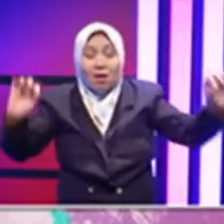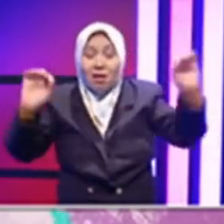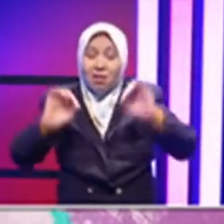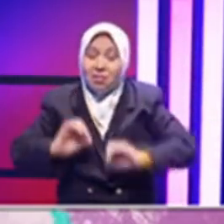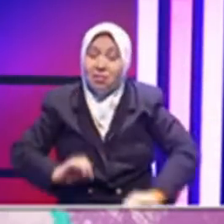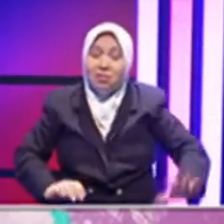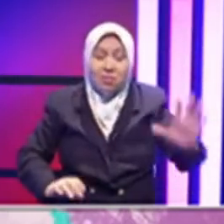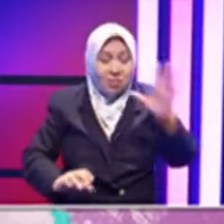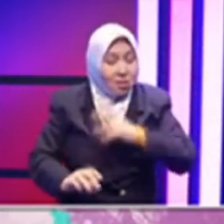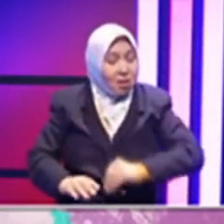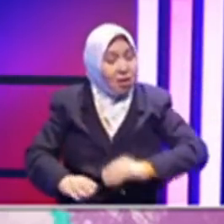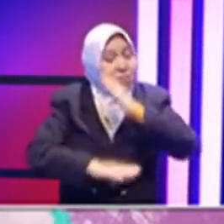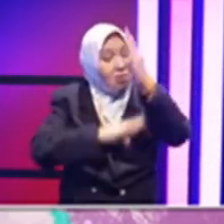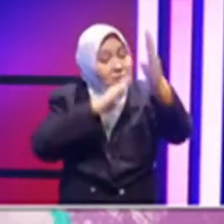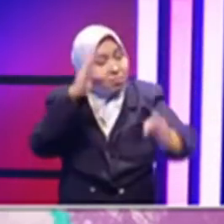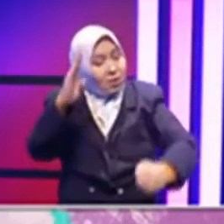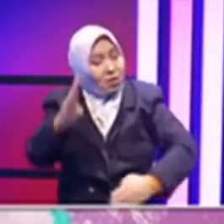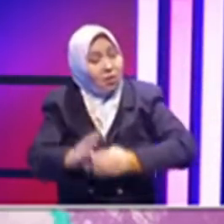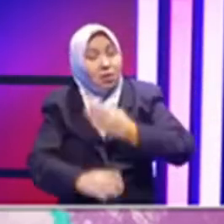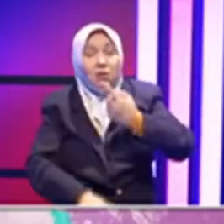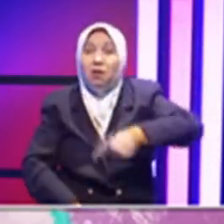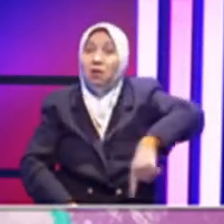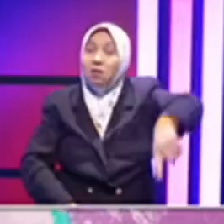والأرض مددناها